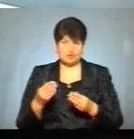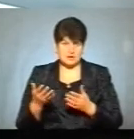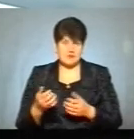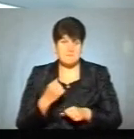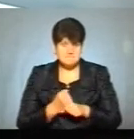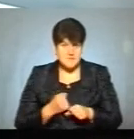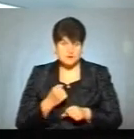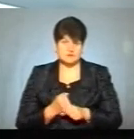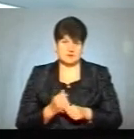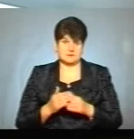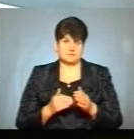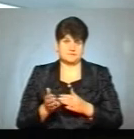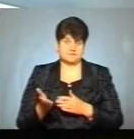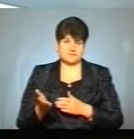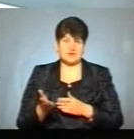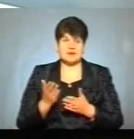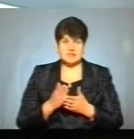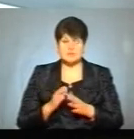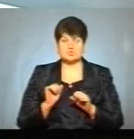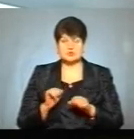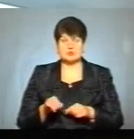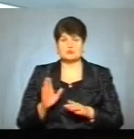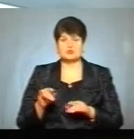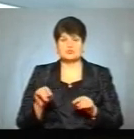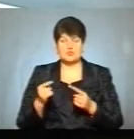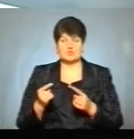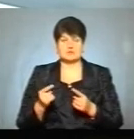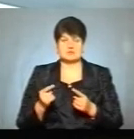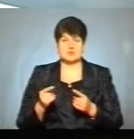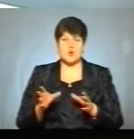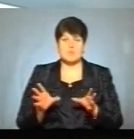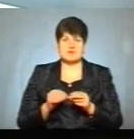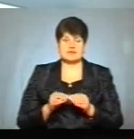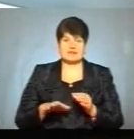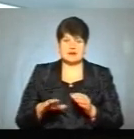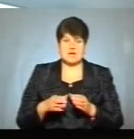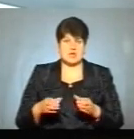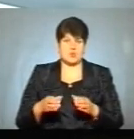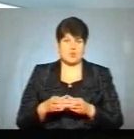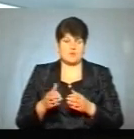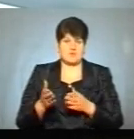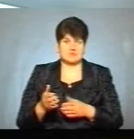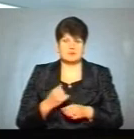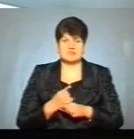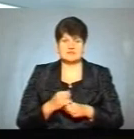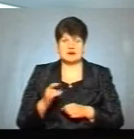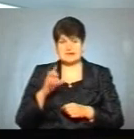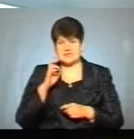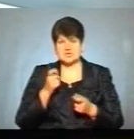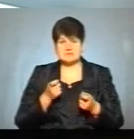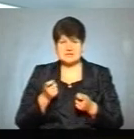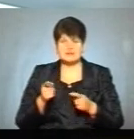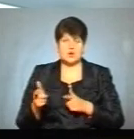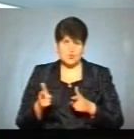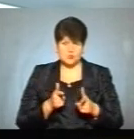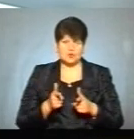працювати за фахом. Є варіант такий, що там, де ще будуть створюватись, можливо, об'єднані територіальні громади. Працівники райдержадміністрації, вони